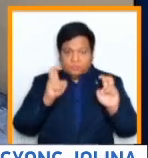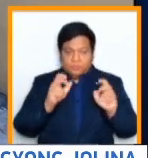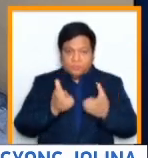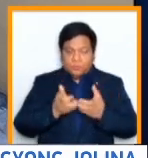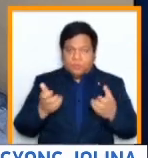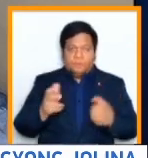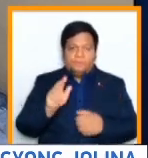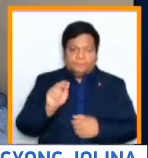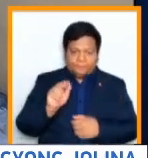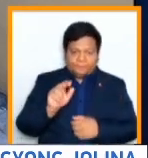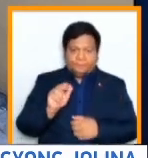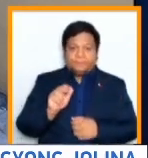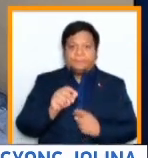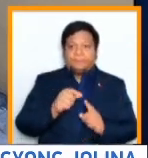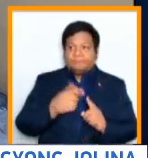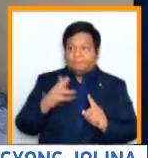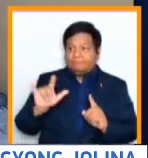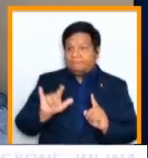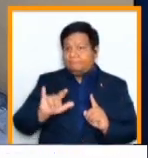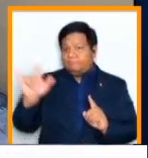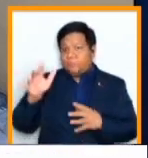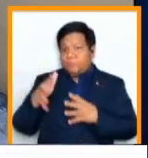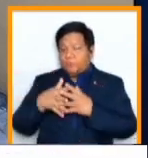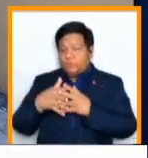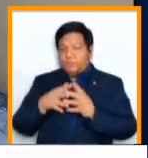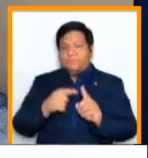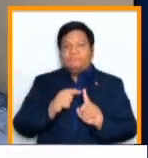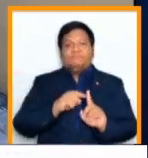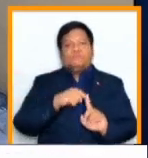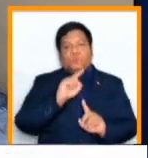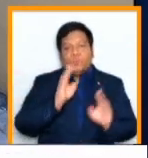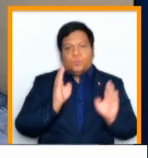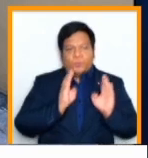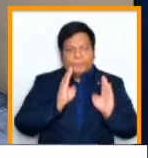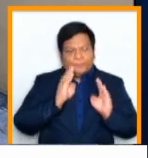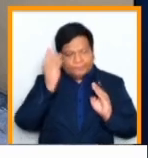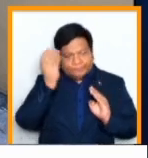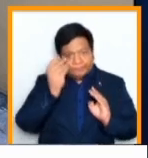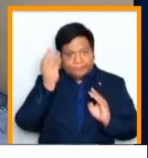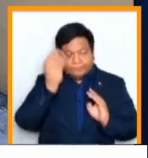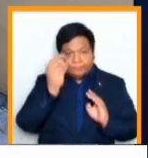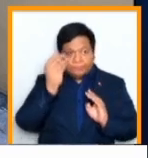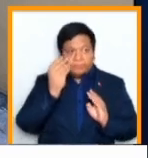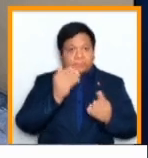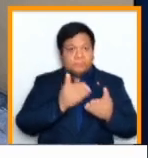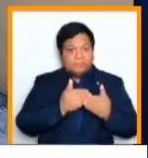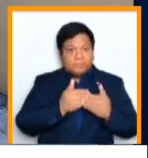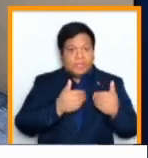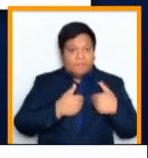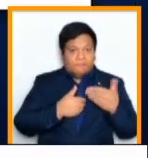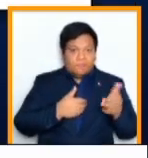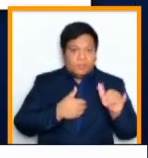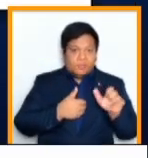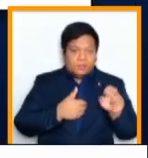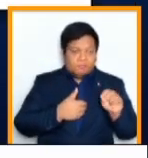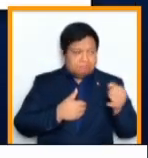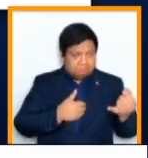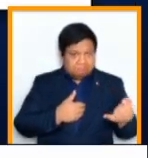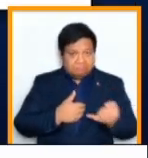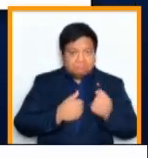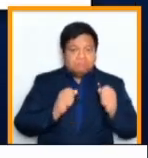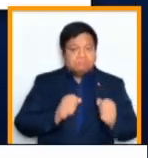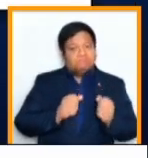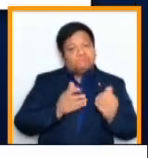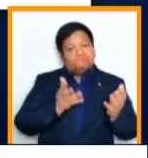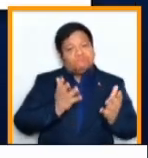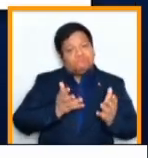papuntang Amerika, pumunta siya sa Baguio para makapag-isip. At dahil malapit lang daw doon si Yen, inimbita niya ang aktres para makausap at